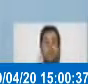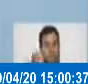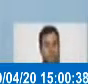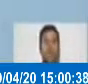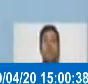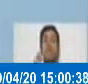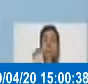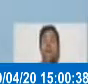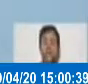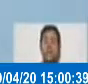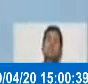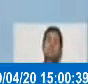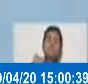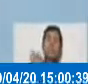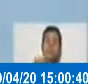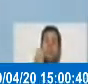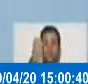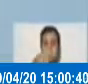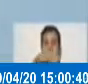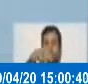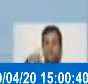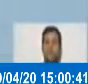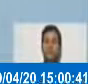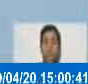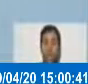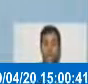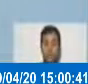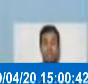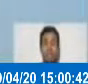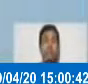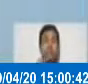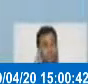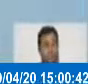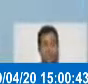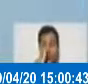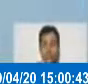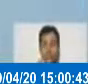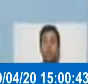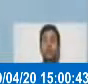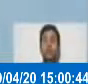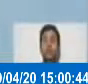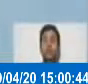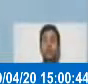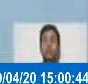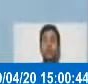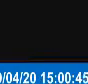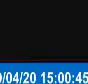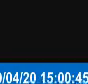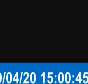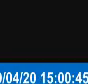পুরুষ, 2 জন মহিলা এবং 6 জন ঢাকার মধ্যে, 2 জন ঢাকার বাইরে। তাদের